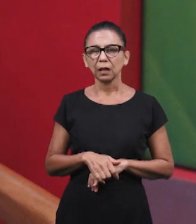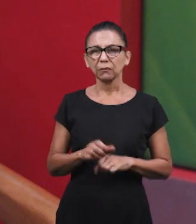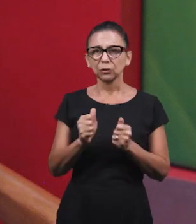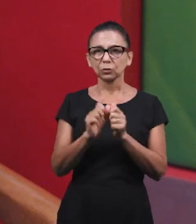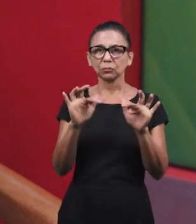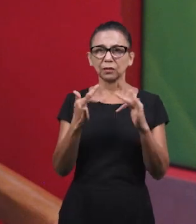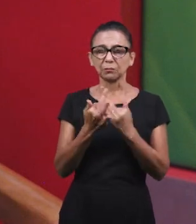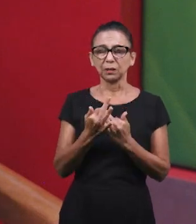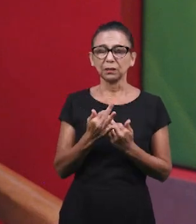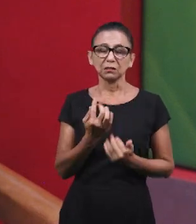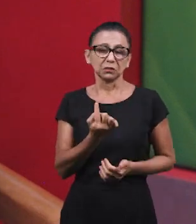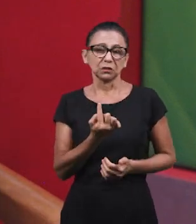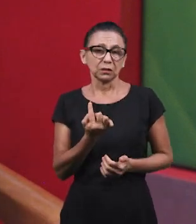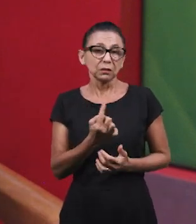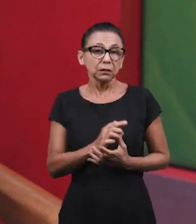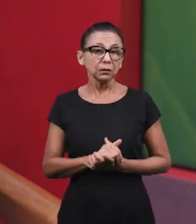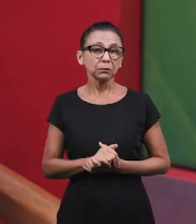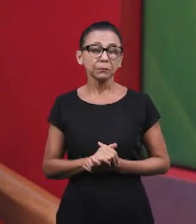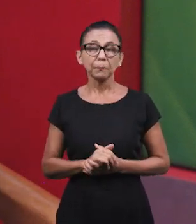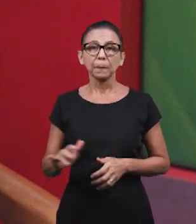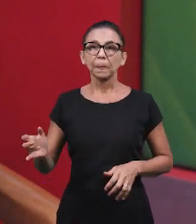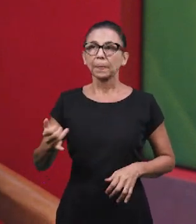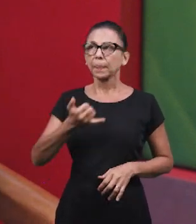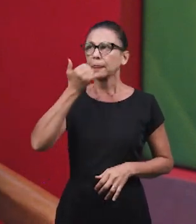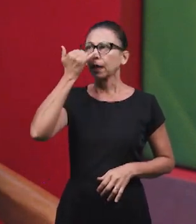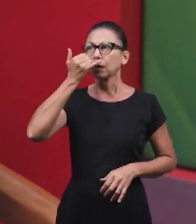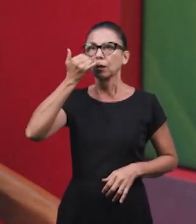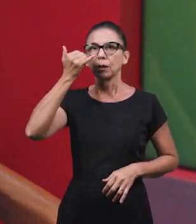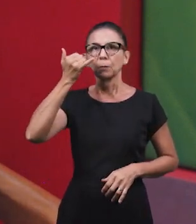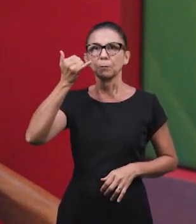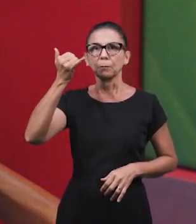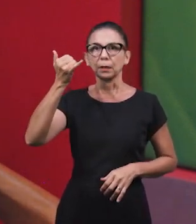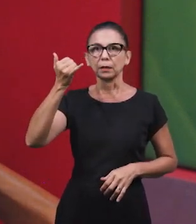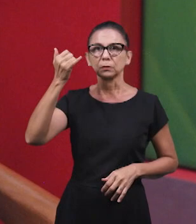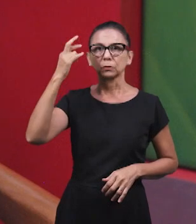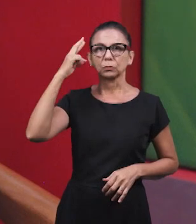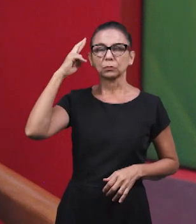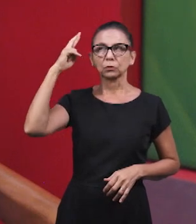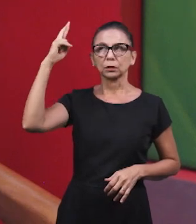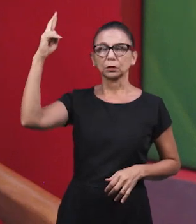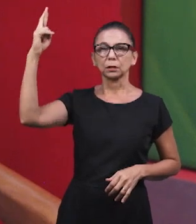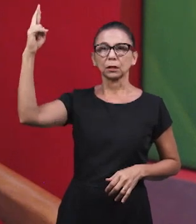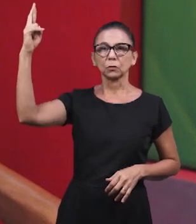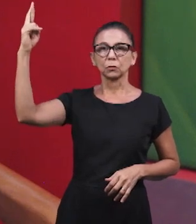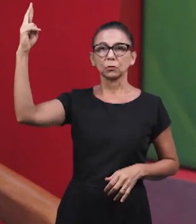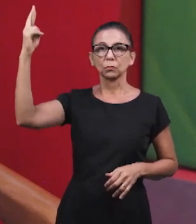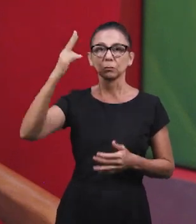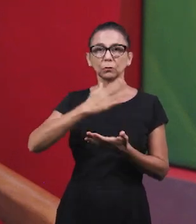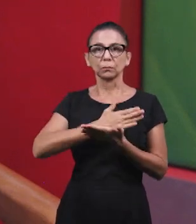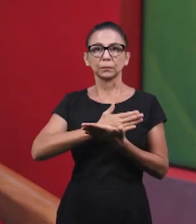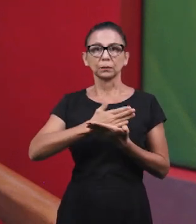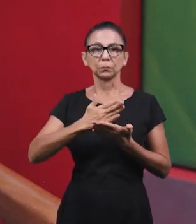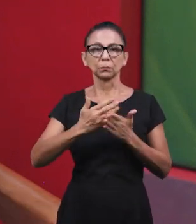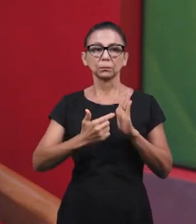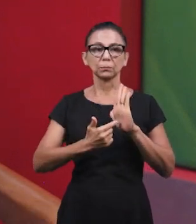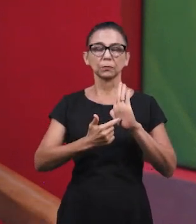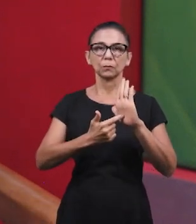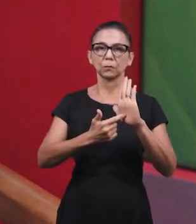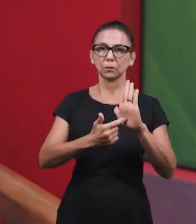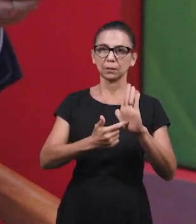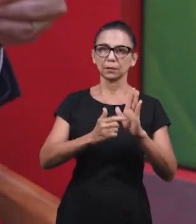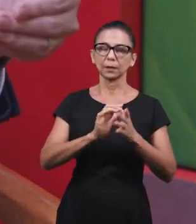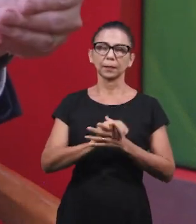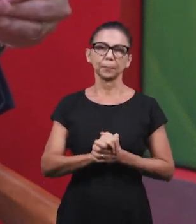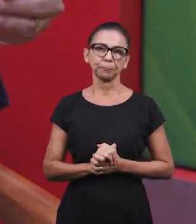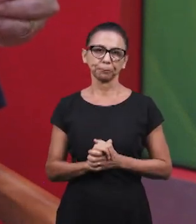mystère, Dieu a commencé à révéler en apportant à nous, aujourd'hui, prophétiquement, le